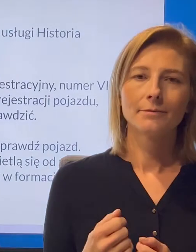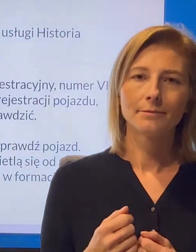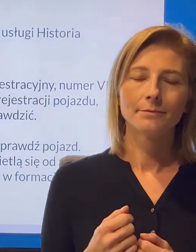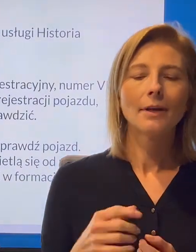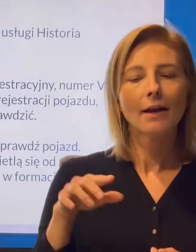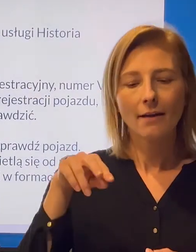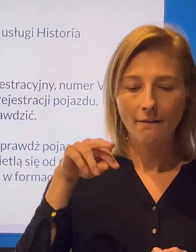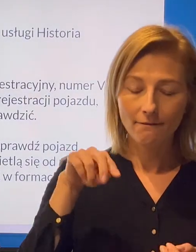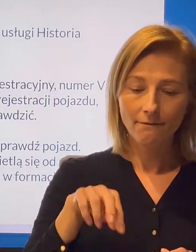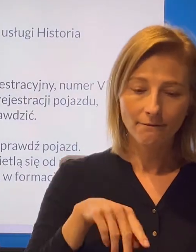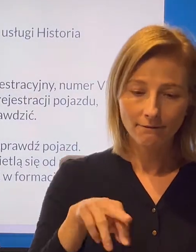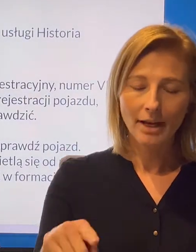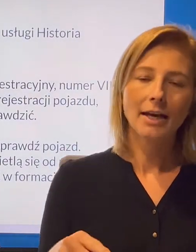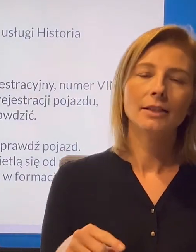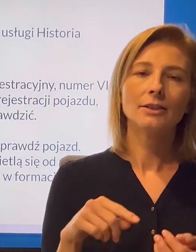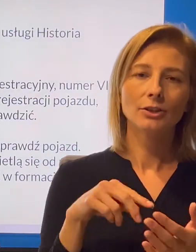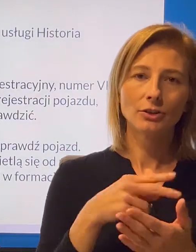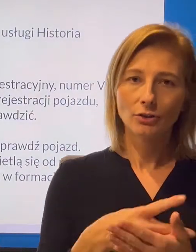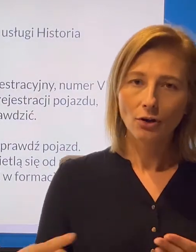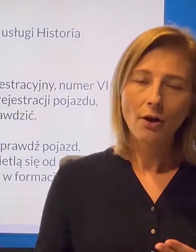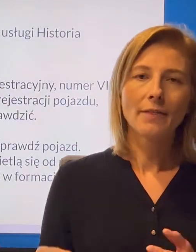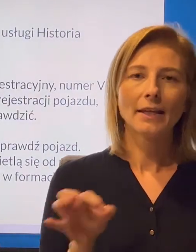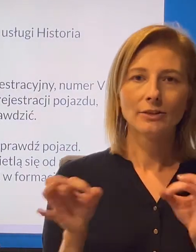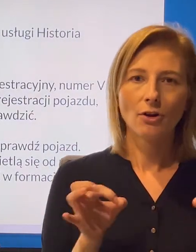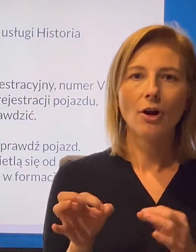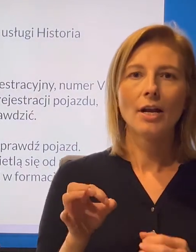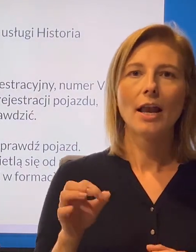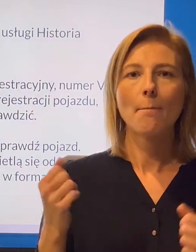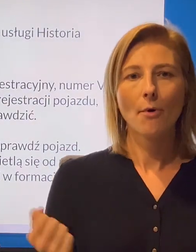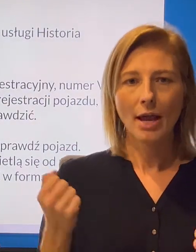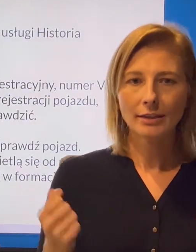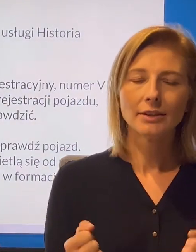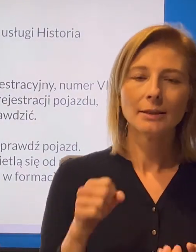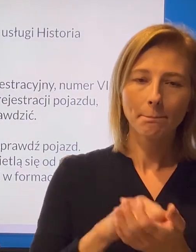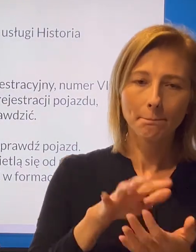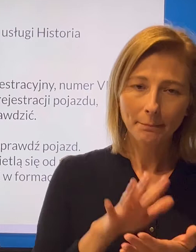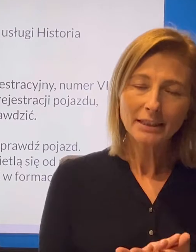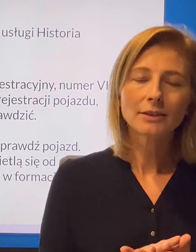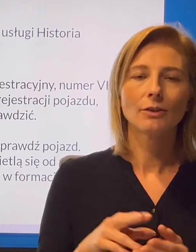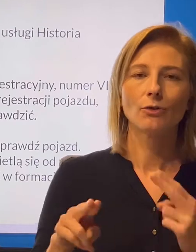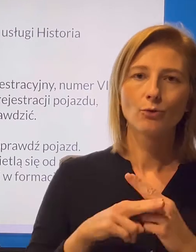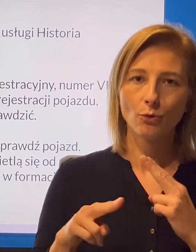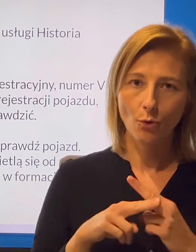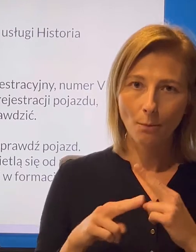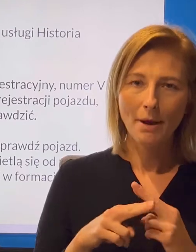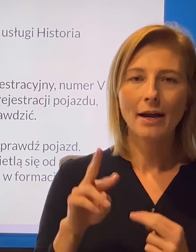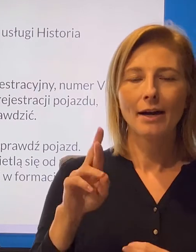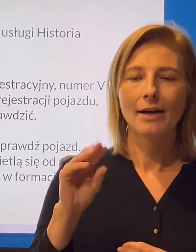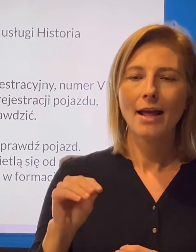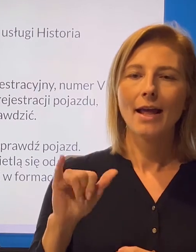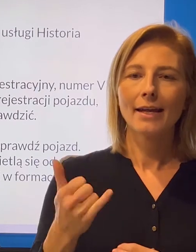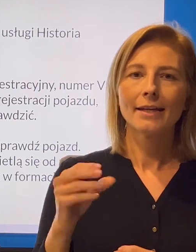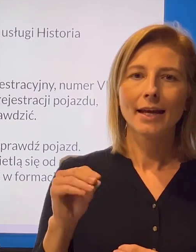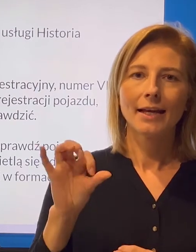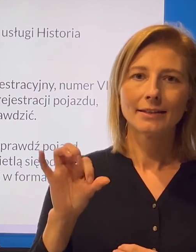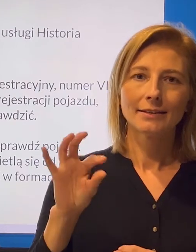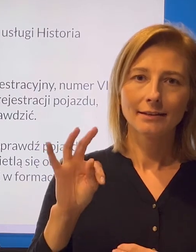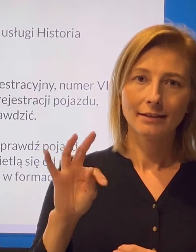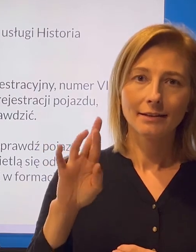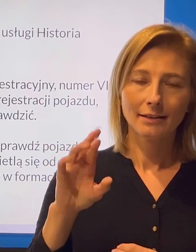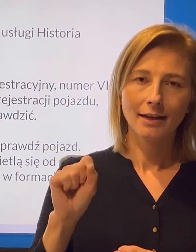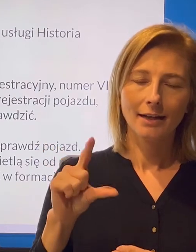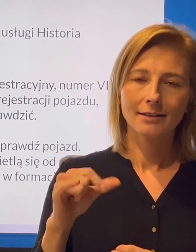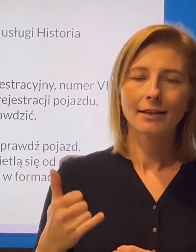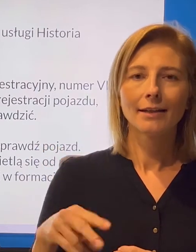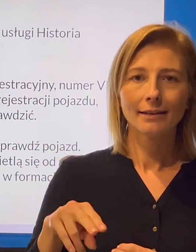Wejdź na stronę usługi Historia Pojazdu. Wpisz numer rejestracyjny, numer VIN i datę pierwszej rejestracji pojazdu, który